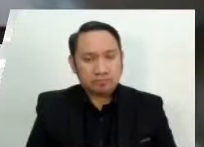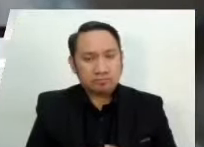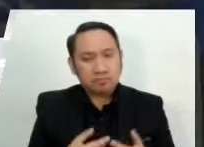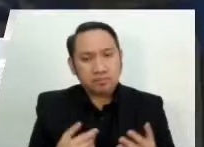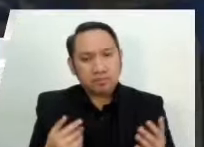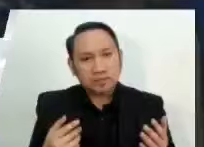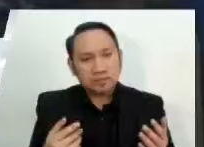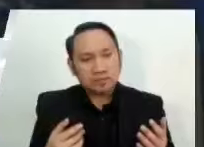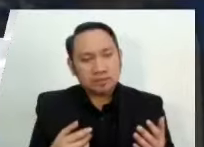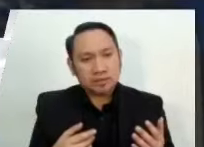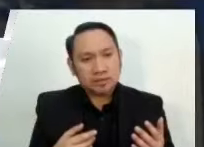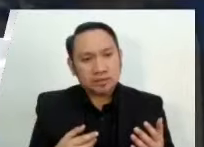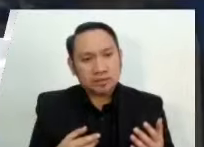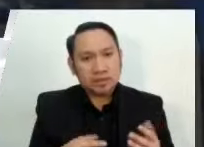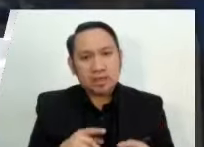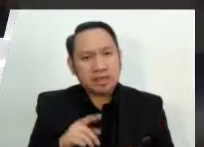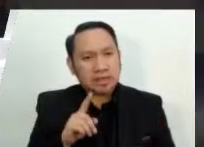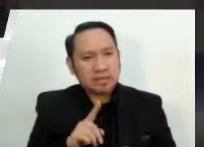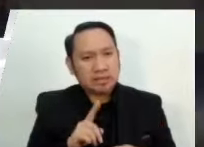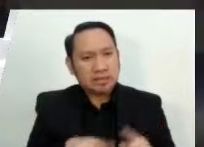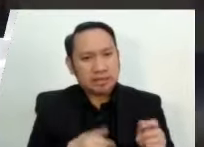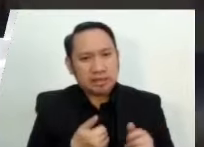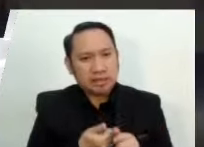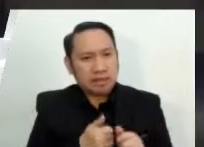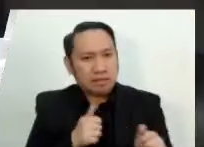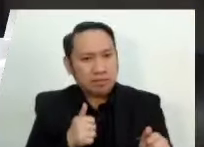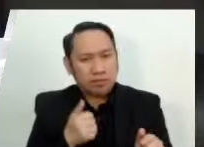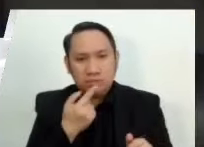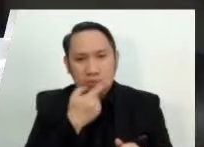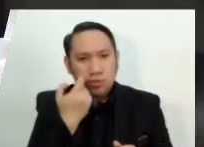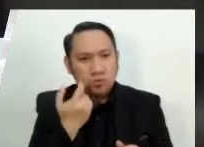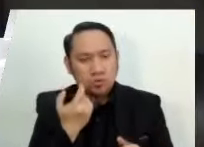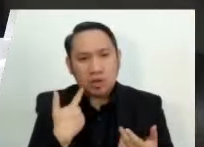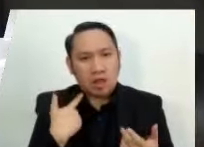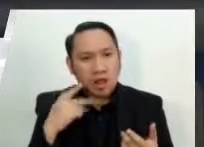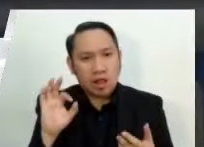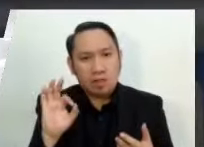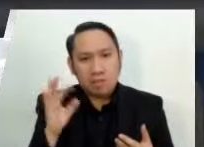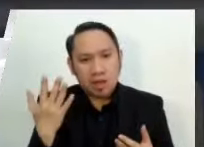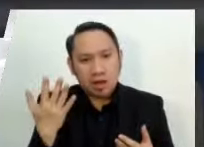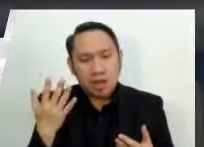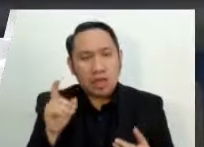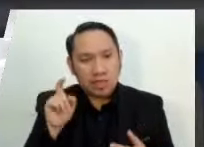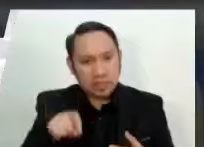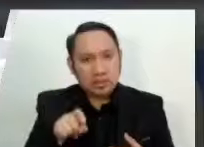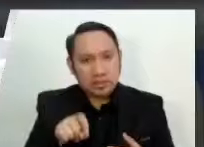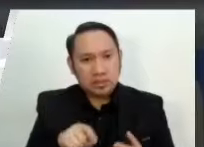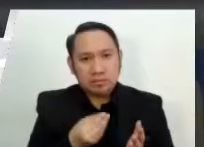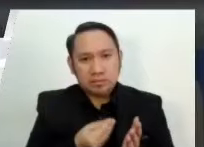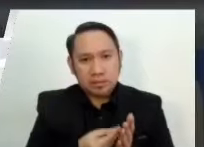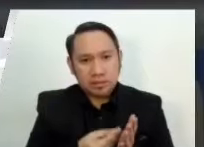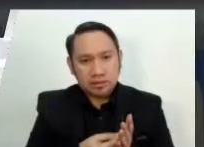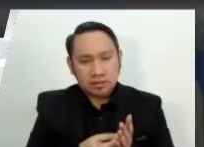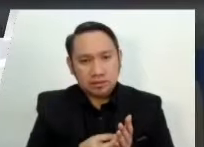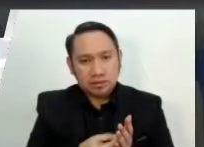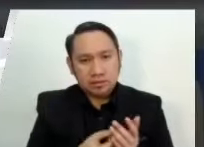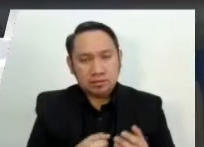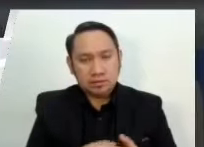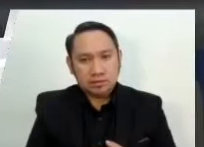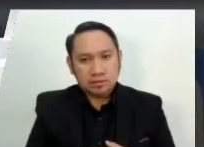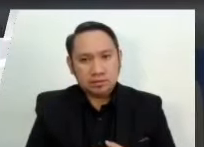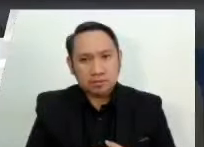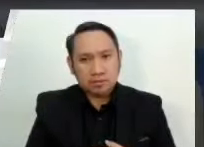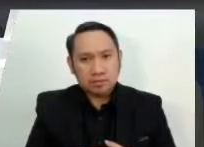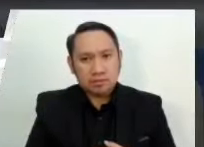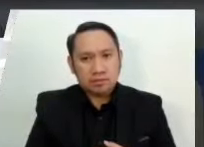Tinanggap ko. Wala pong pera. Inuudyo ka po ako ng mga tropa. Hindi po ako nagbebenta. Opo, taga-dala lang